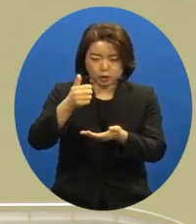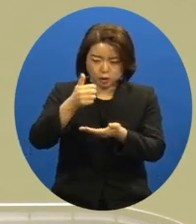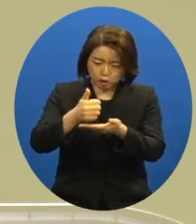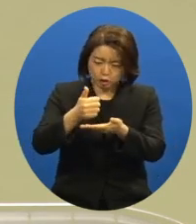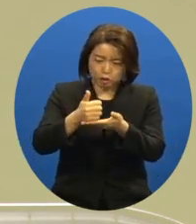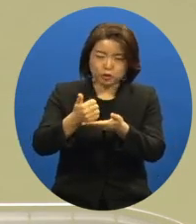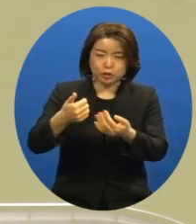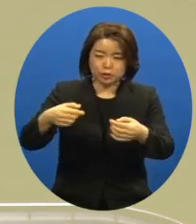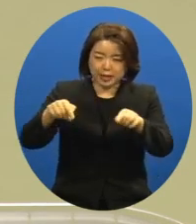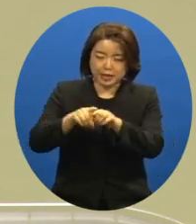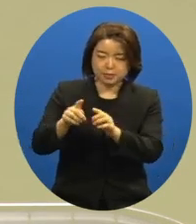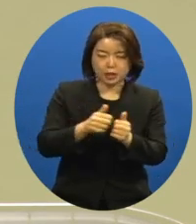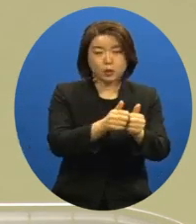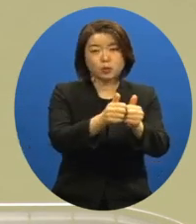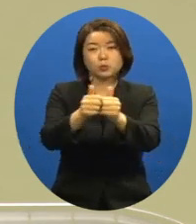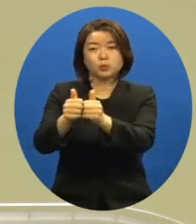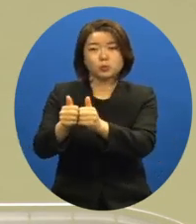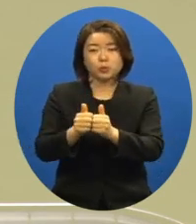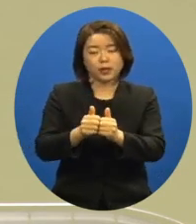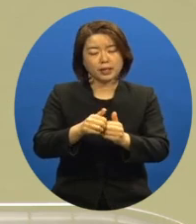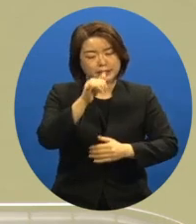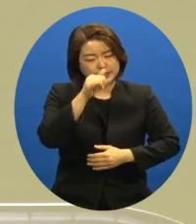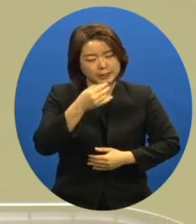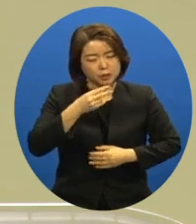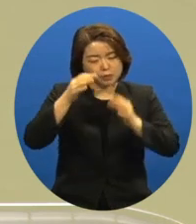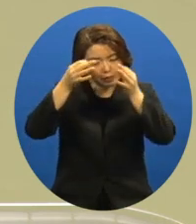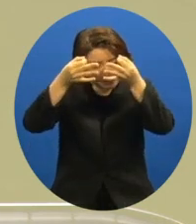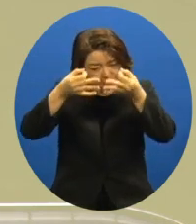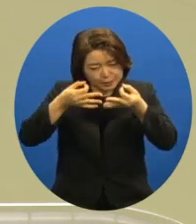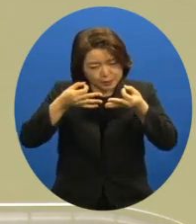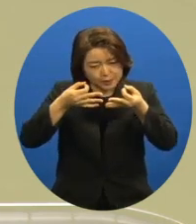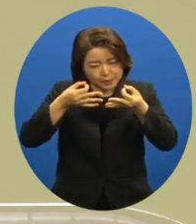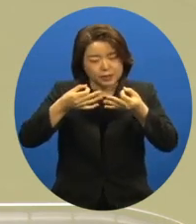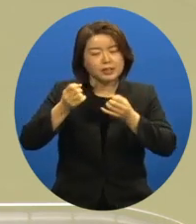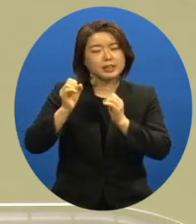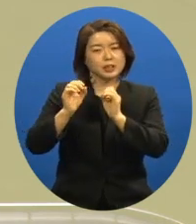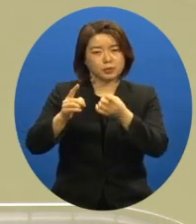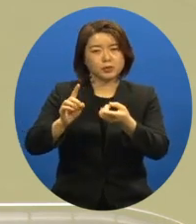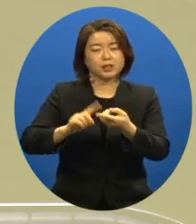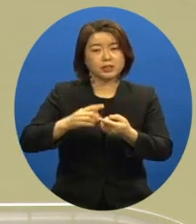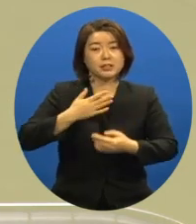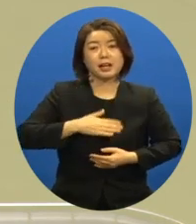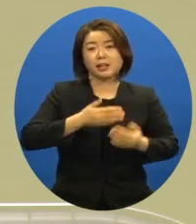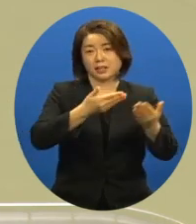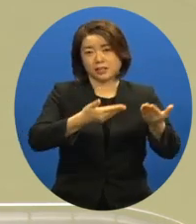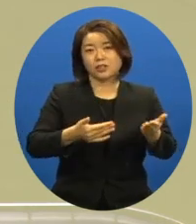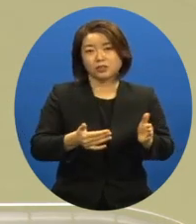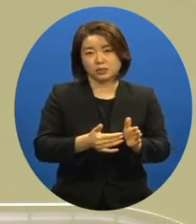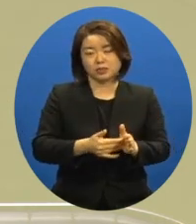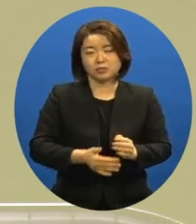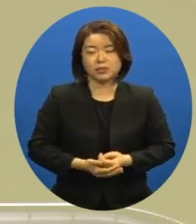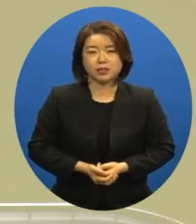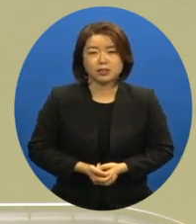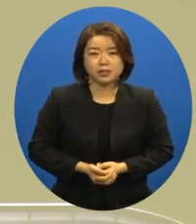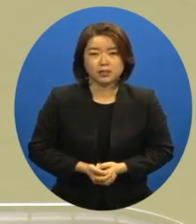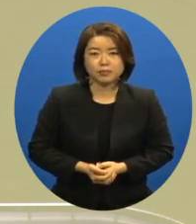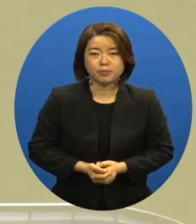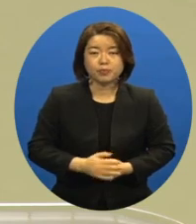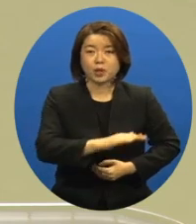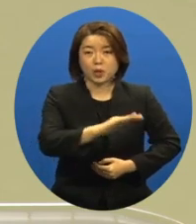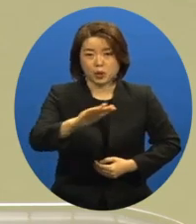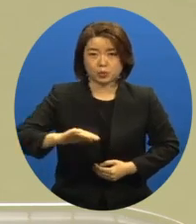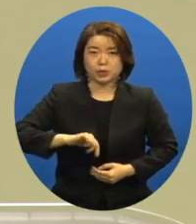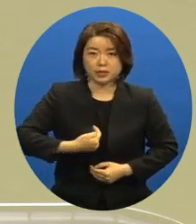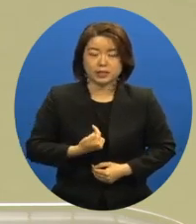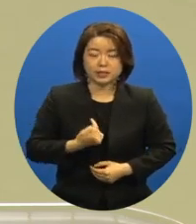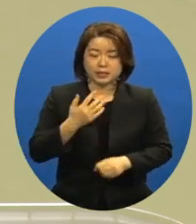동행하는지를 점검할 기회라는 사실에 대해서 깨우쳐 주셨습니다. 사실 우리는 이미 우리